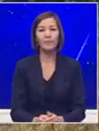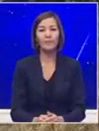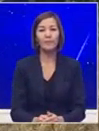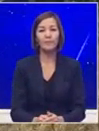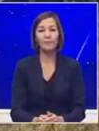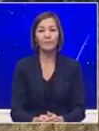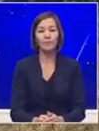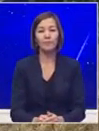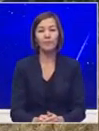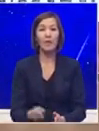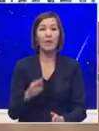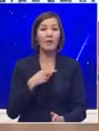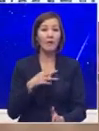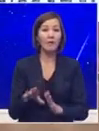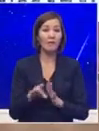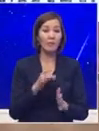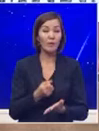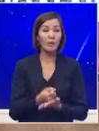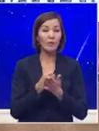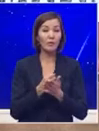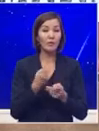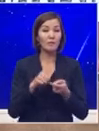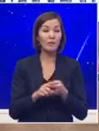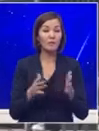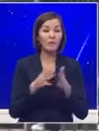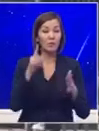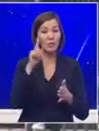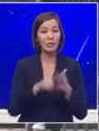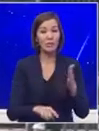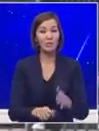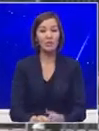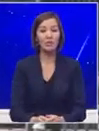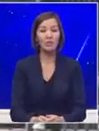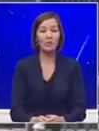вот я за выборы связываю с ними Большие Надежды